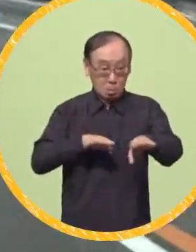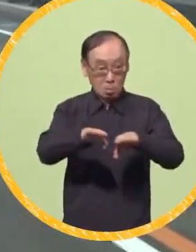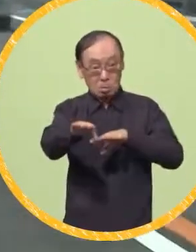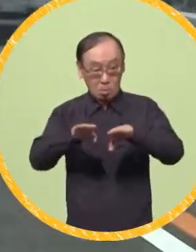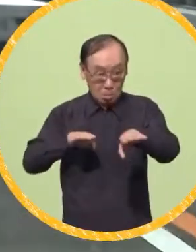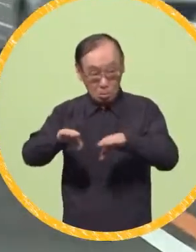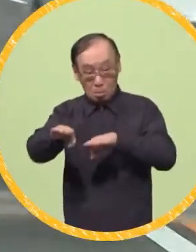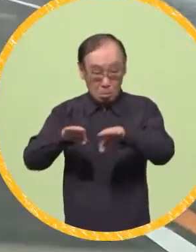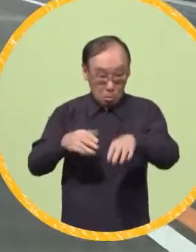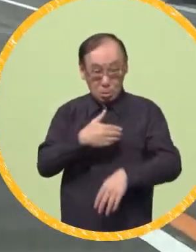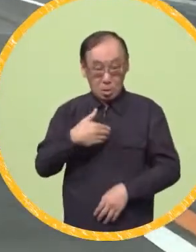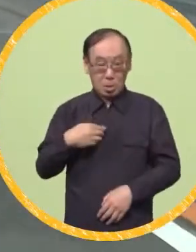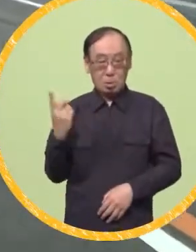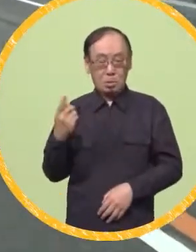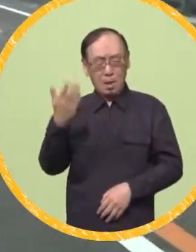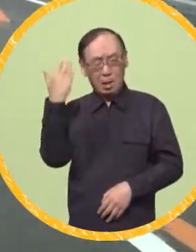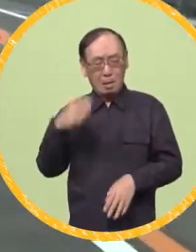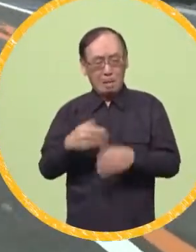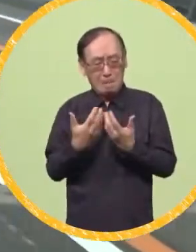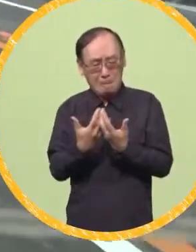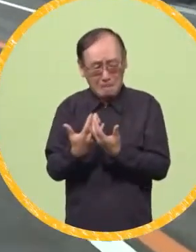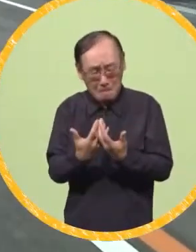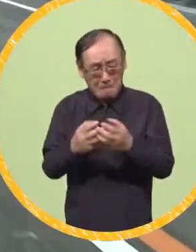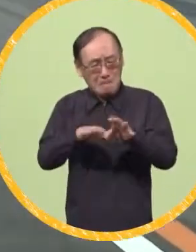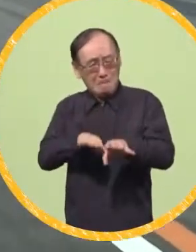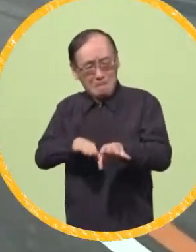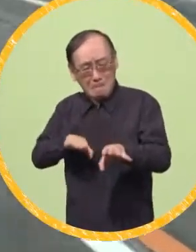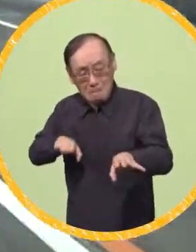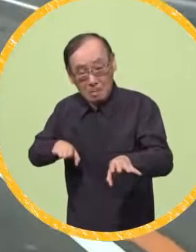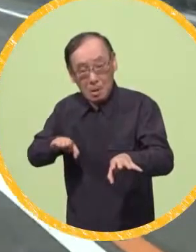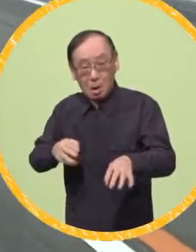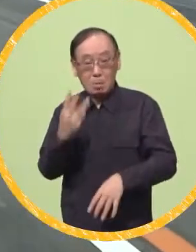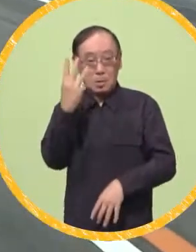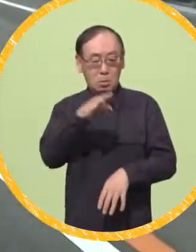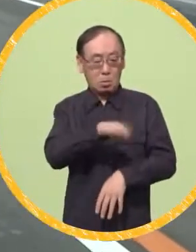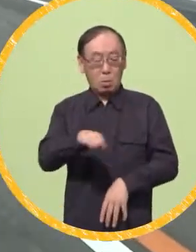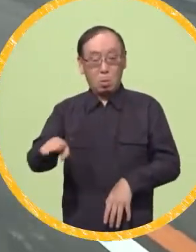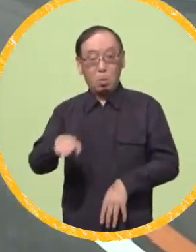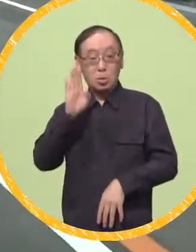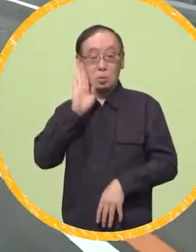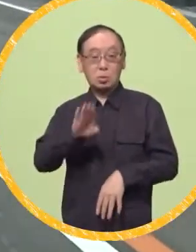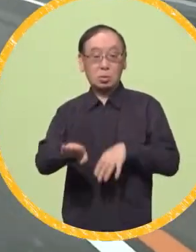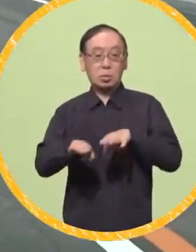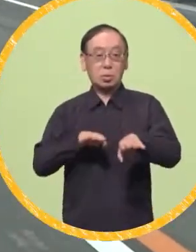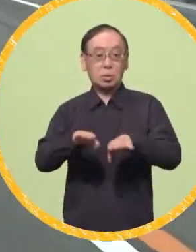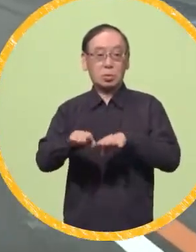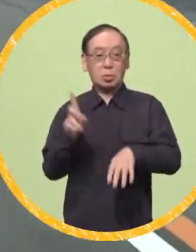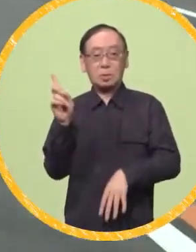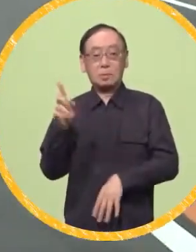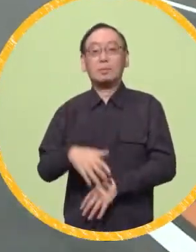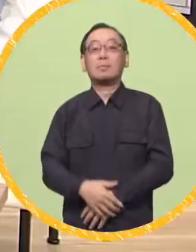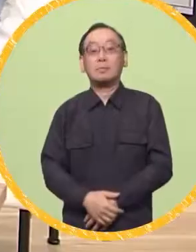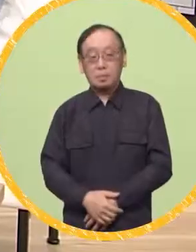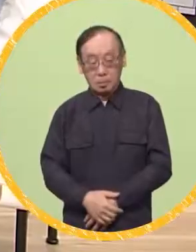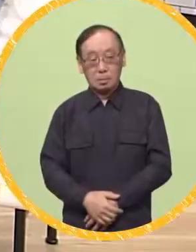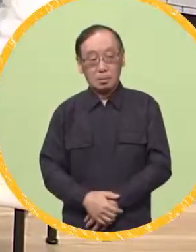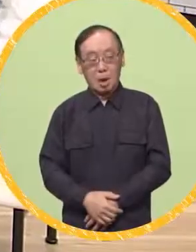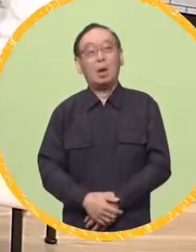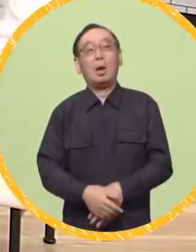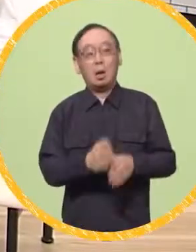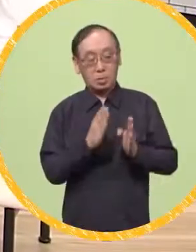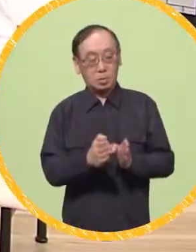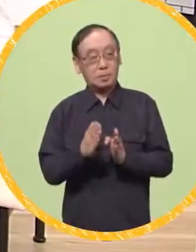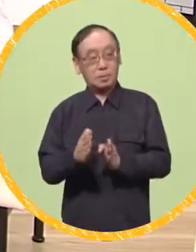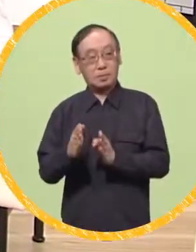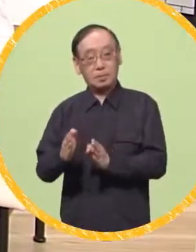ねはての時に第今度したんだけど3社製にだったら当然違いますよ着々と準備がね